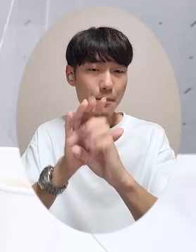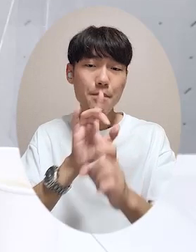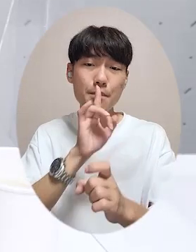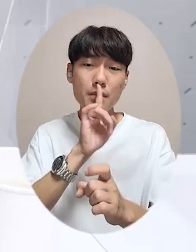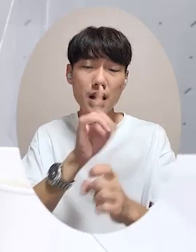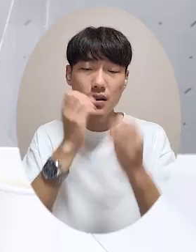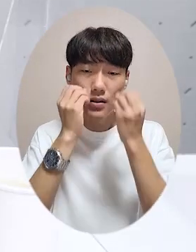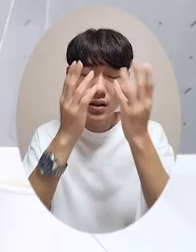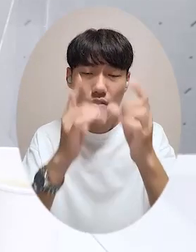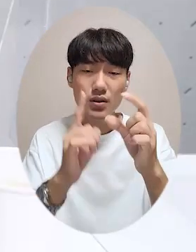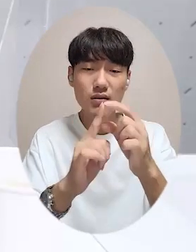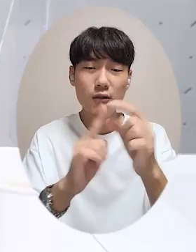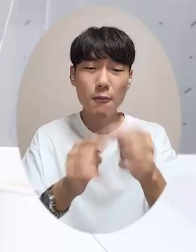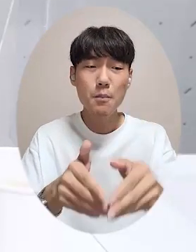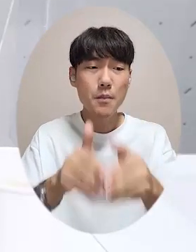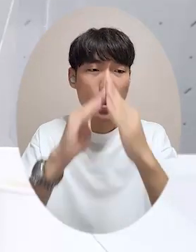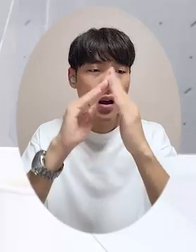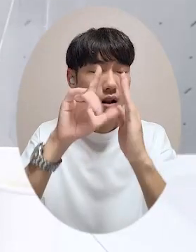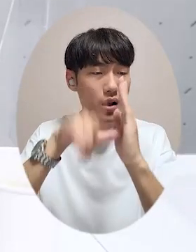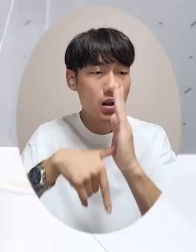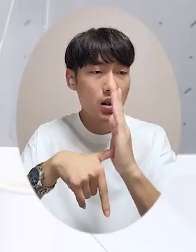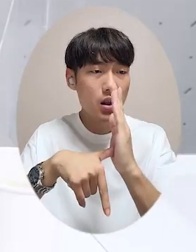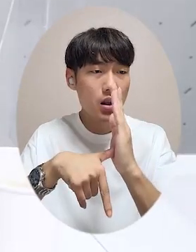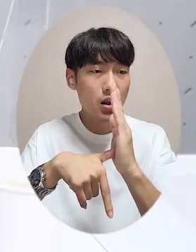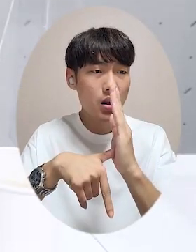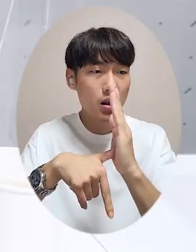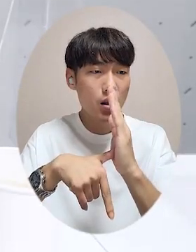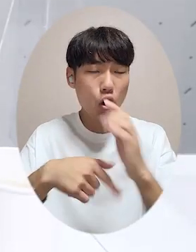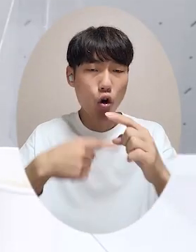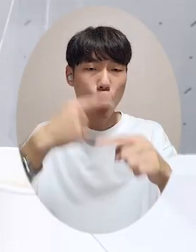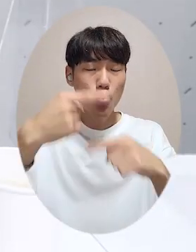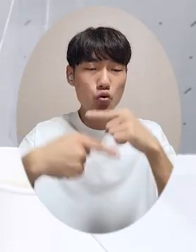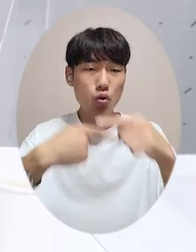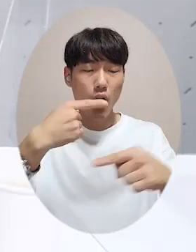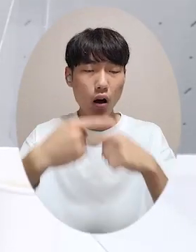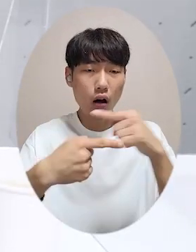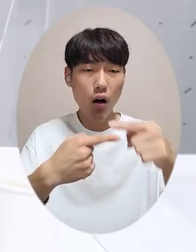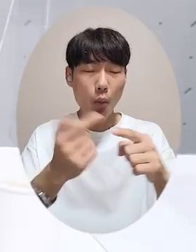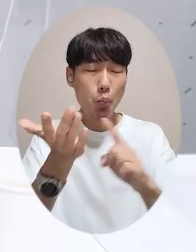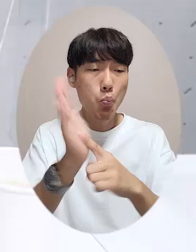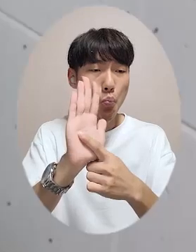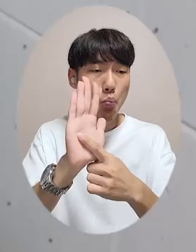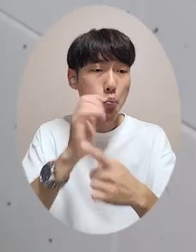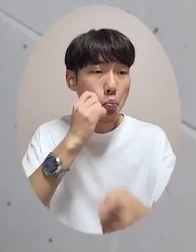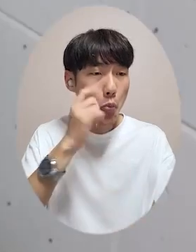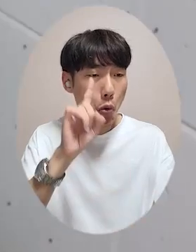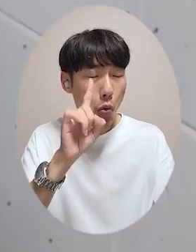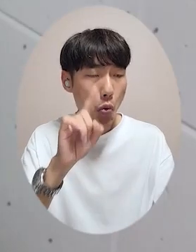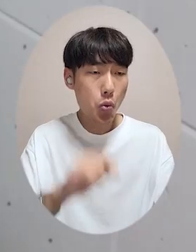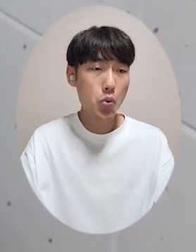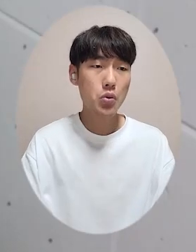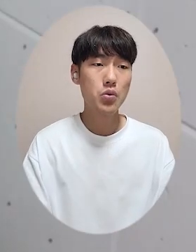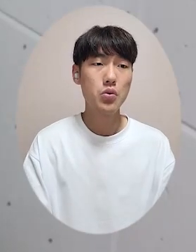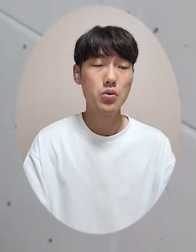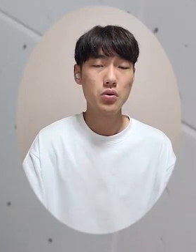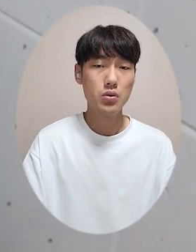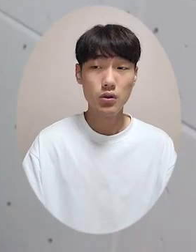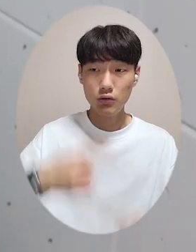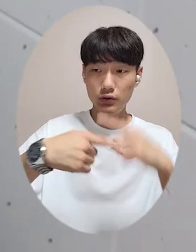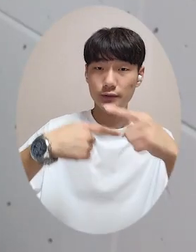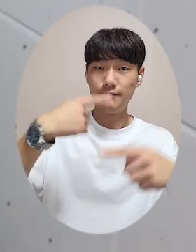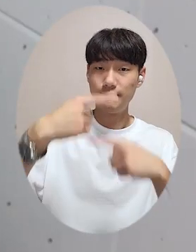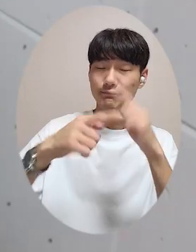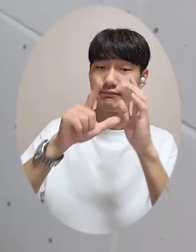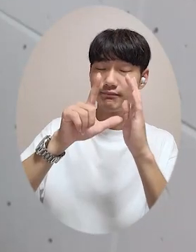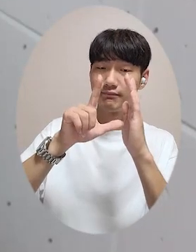용어가 나오잖아요. 네. 새로운 용어는 계속 나오는 건데 그러면 그게 수어로 어떻게 정리가 되는 거예요? 일단은 수어로 정리할